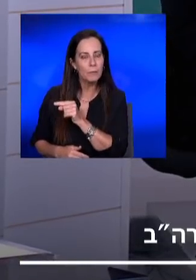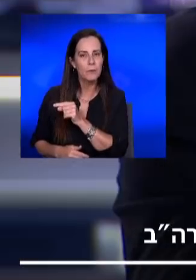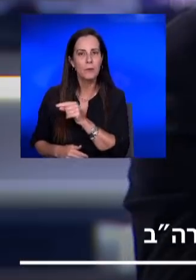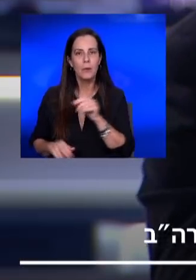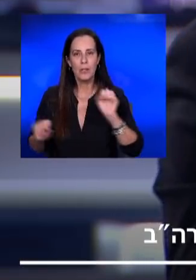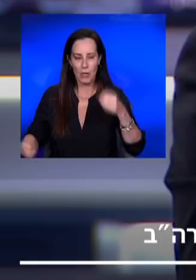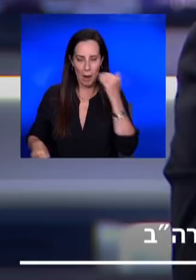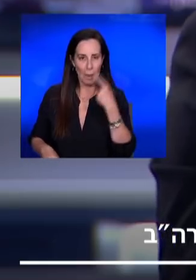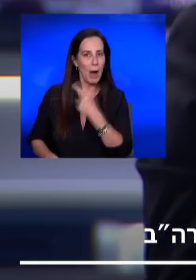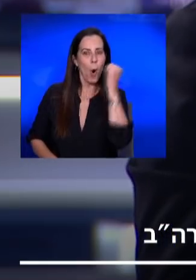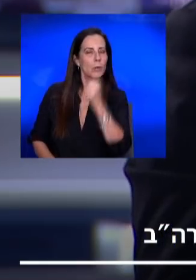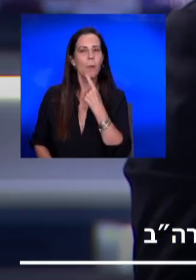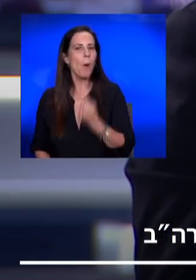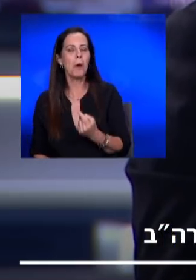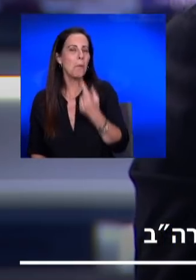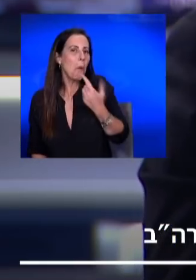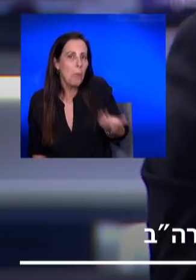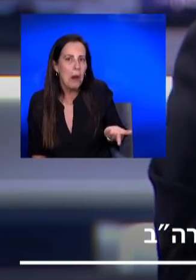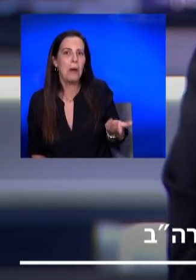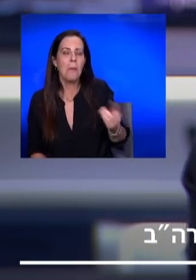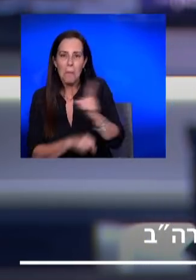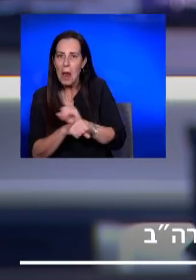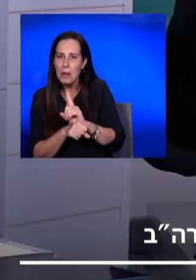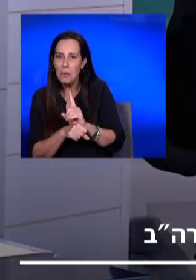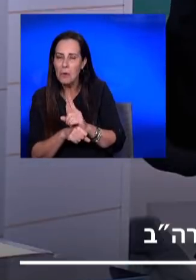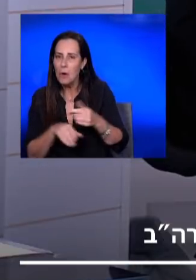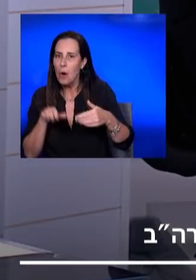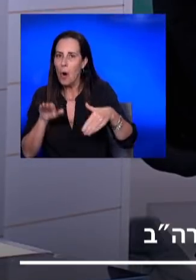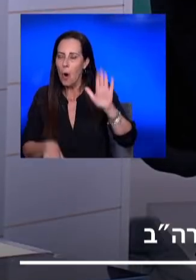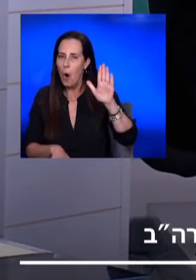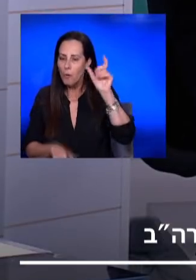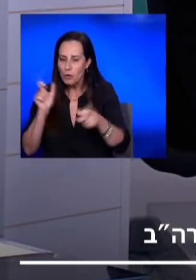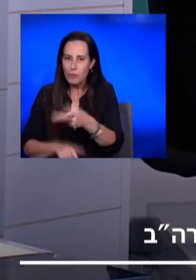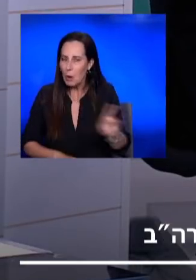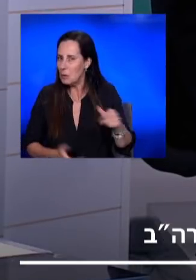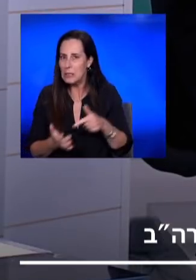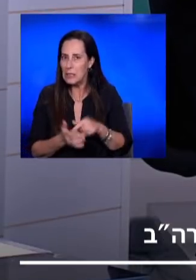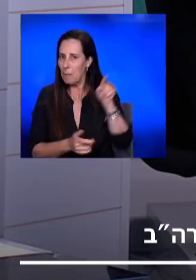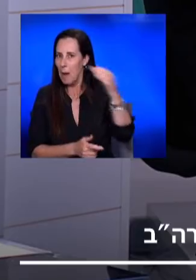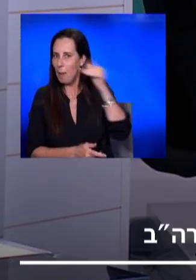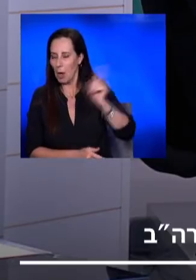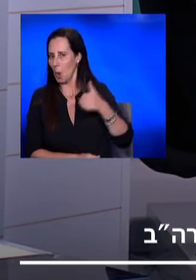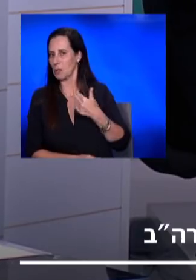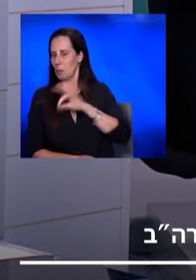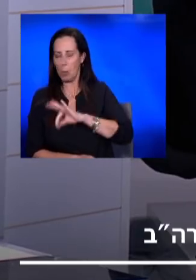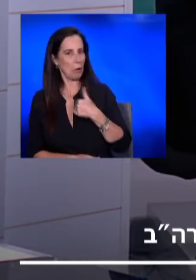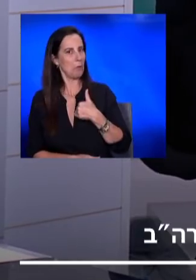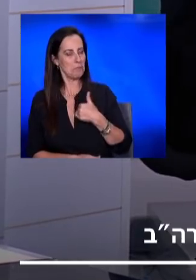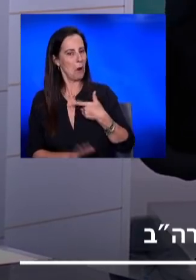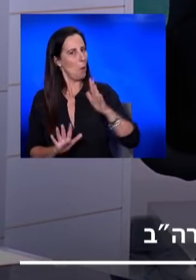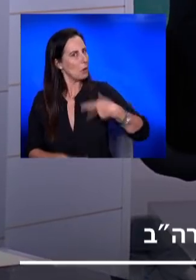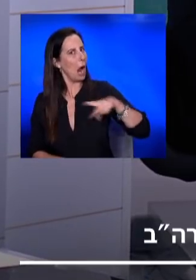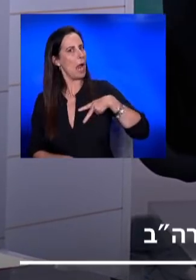הרי רוצח, מה אתה אומר? הוא אומר, בינתיים רוב היריות שאנשים נהרגו עם ברחוב זה אצלכם, באמריקה, אצלנו, אנחנו מאוד